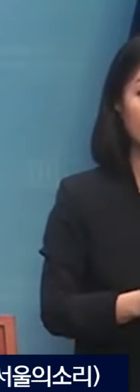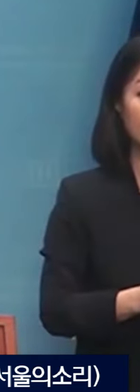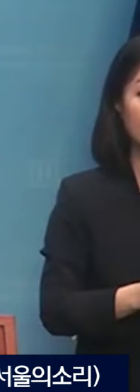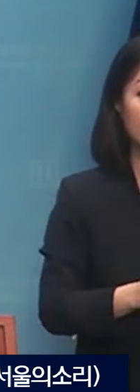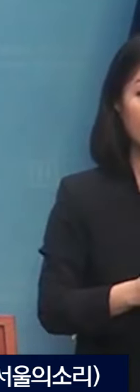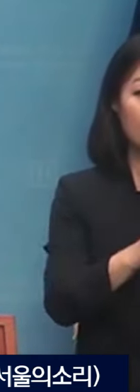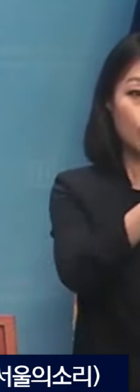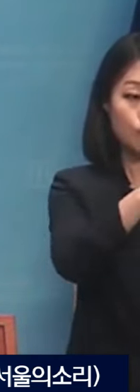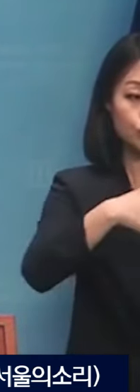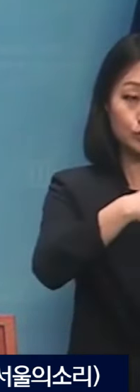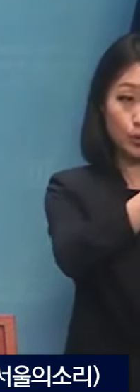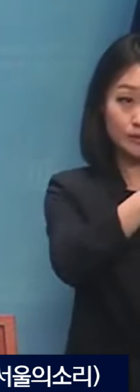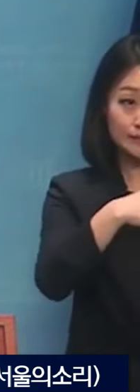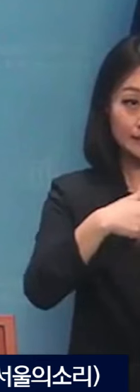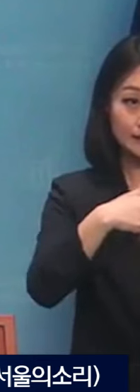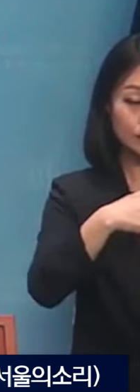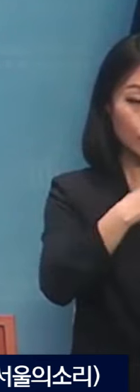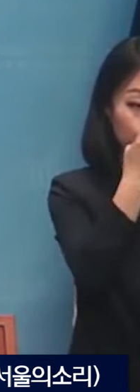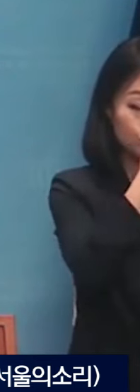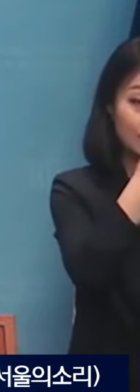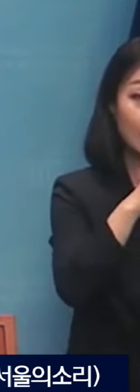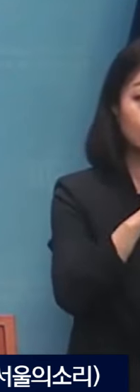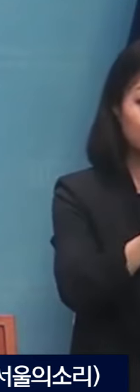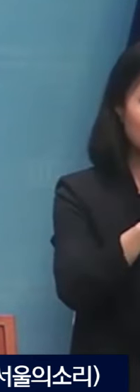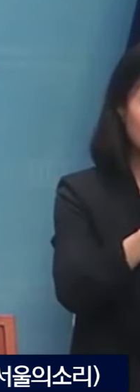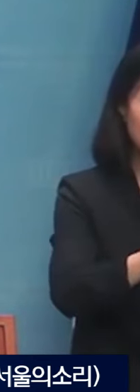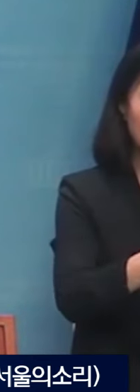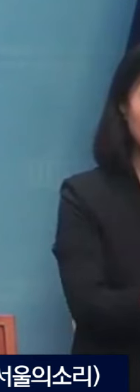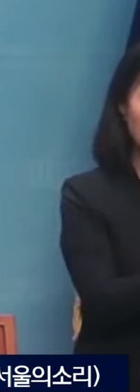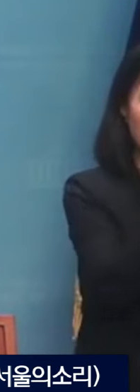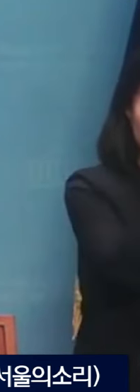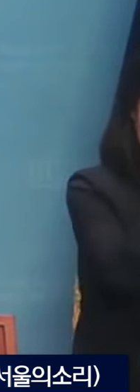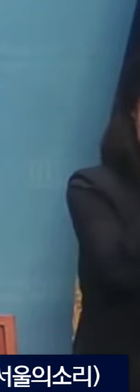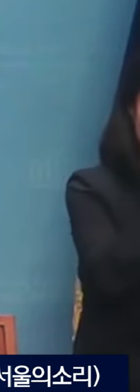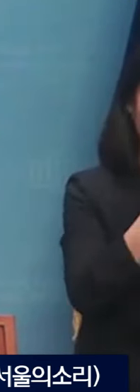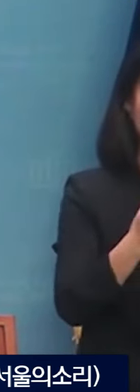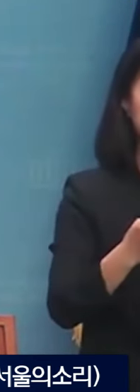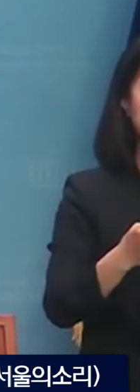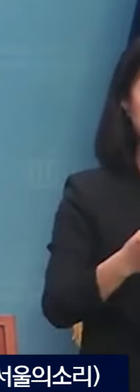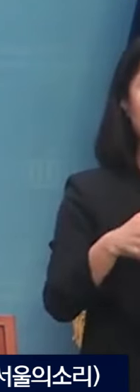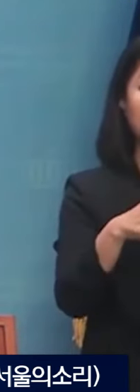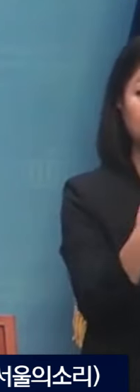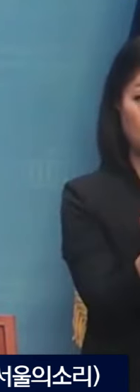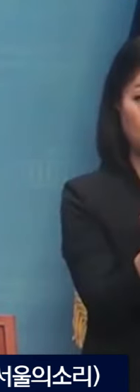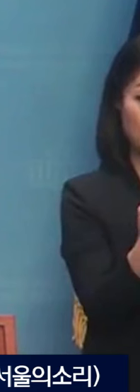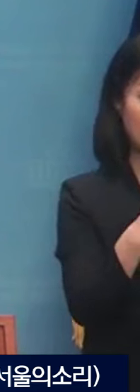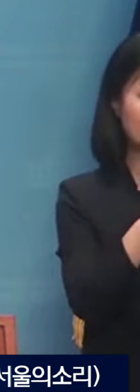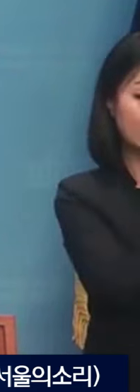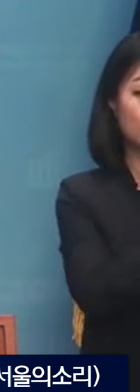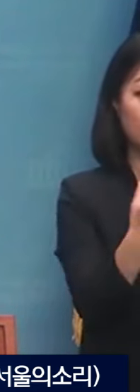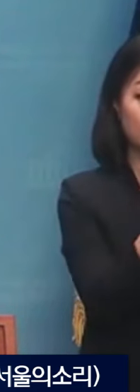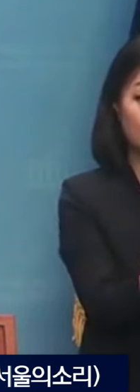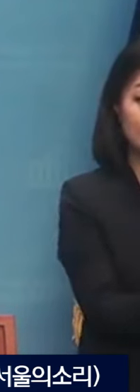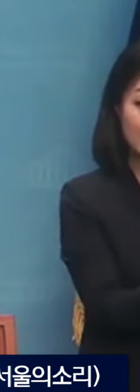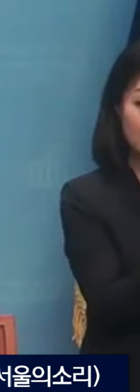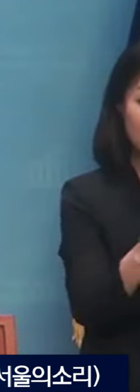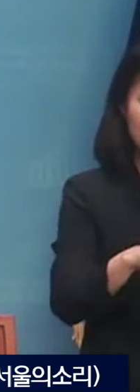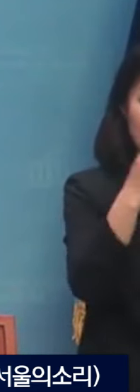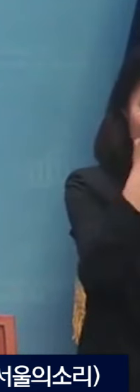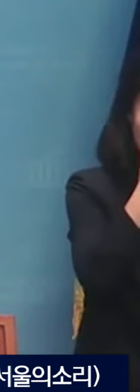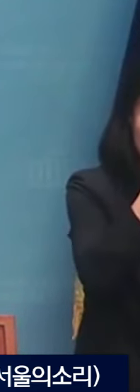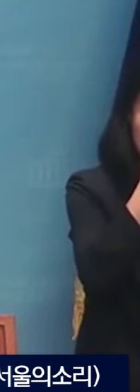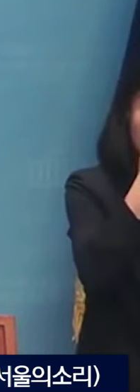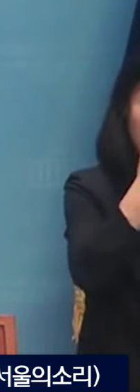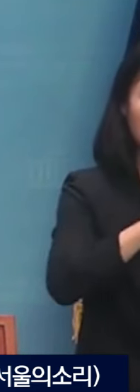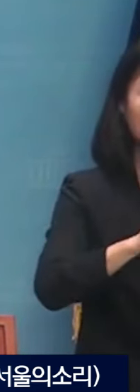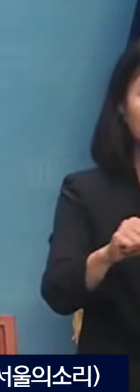또는 수사 중지된 사건 등의 조사 28조입니다. 직권으로 사건에 대한 진상규명 조사를